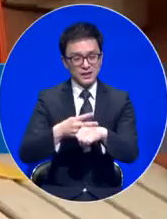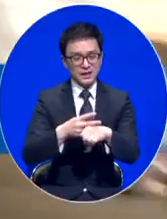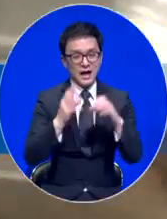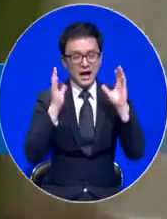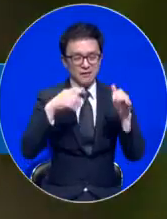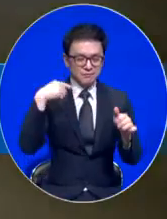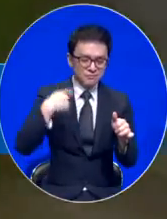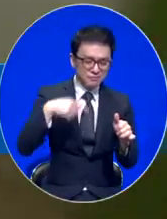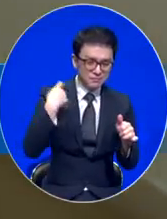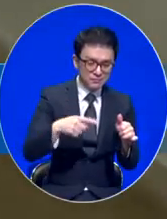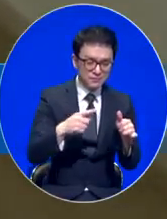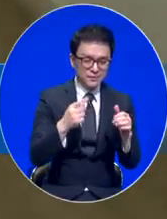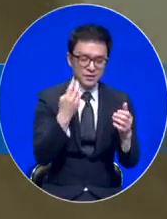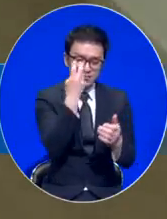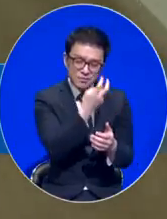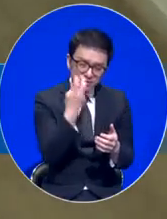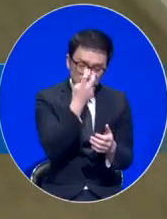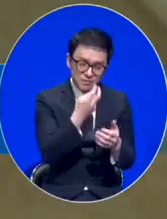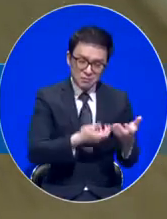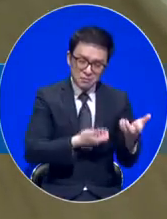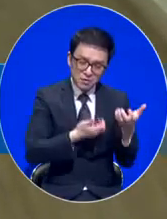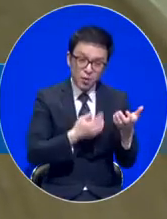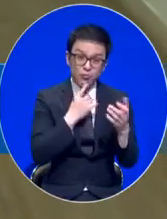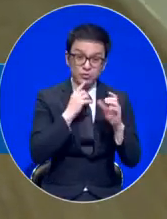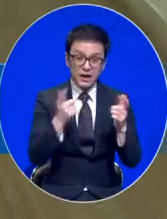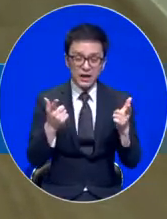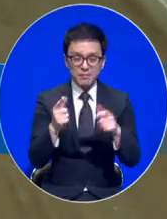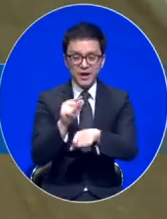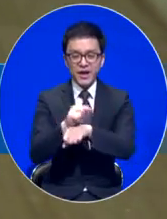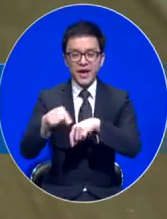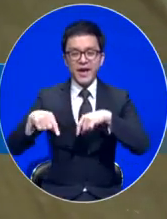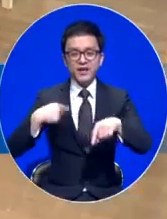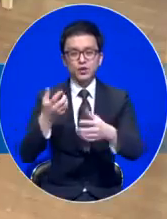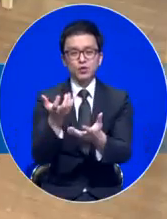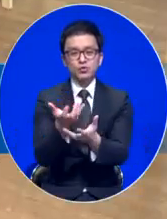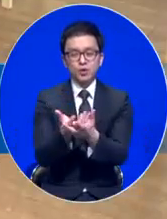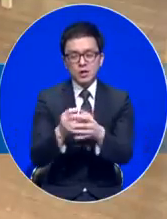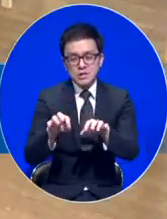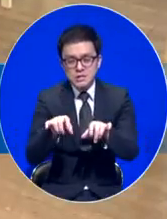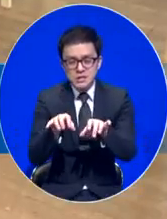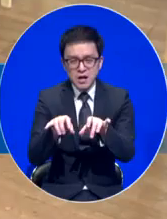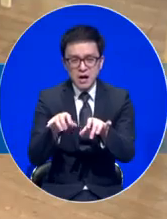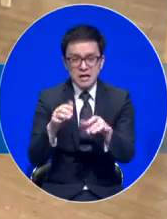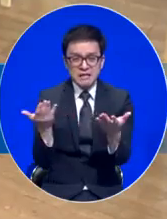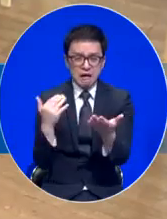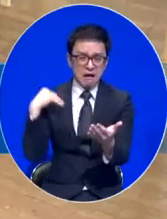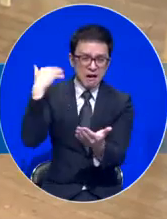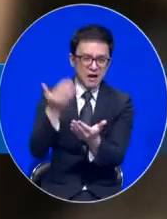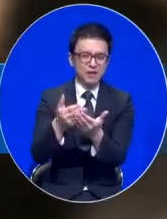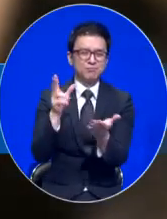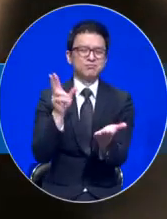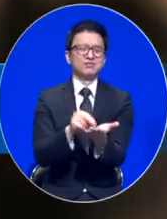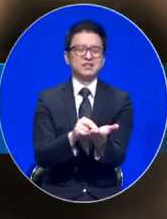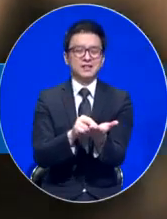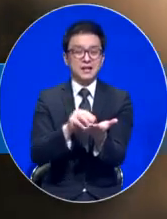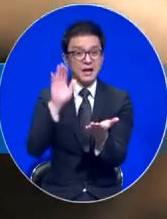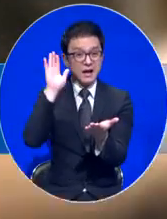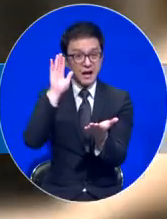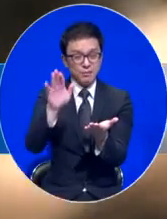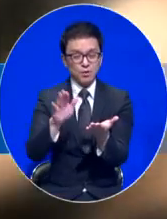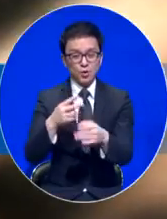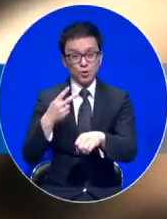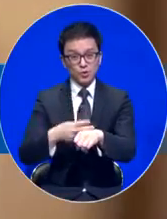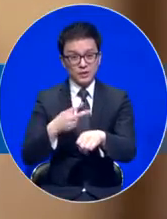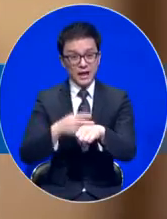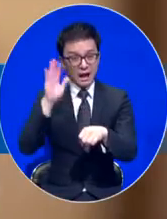서류들을 관소화해 행정 업무 부담을 덜어주는 내용입니다. 한 명의 보육교사가 긴 시간 아동을 돌보는 구조를 개선하고